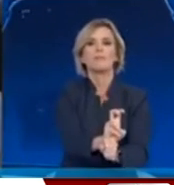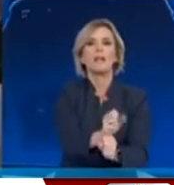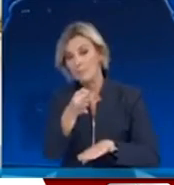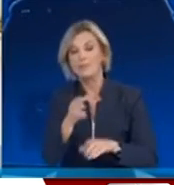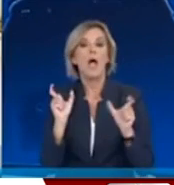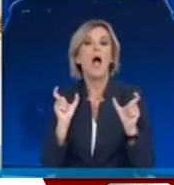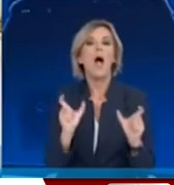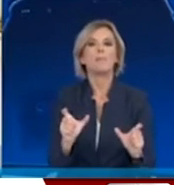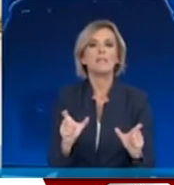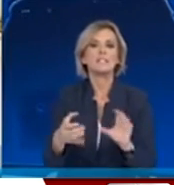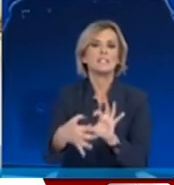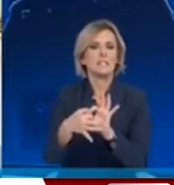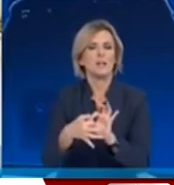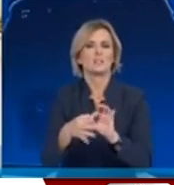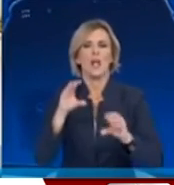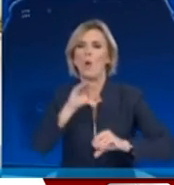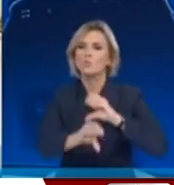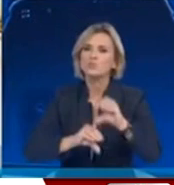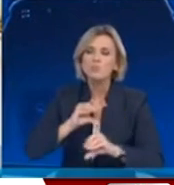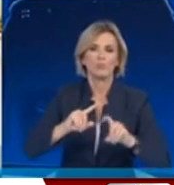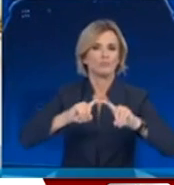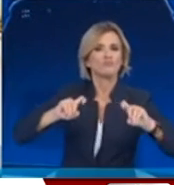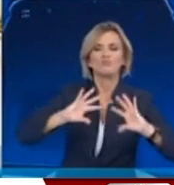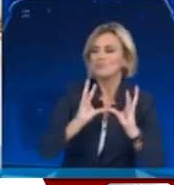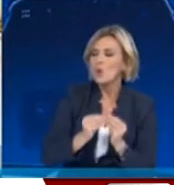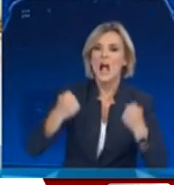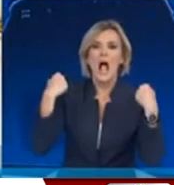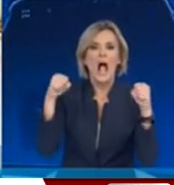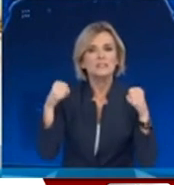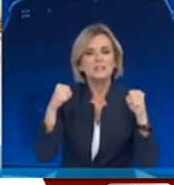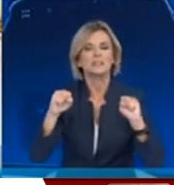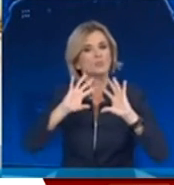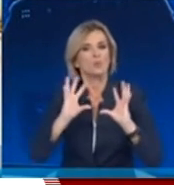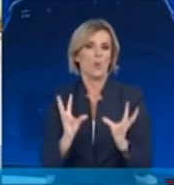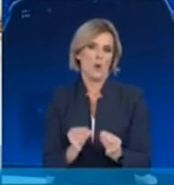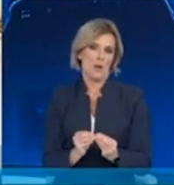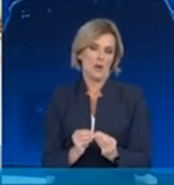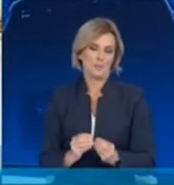συνάντηση στην 115 πτέρυγα μάχης, από όπου εξάλλου έγιναν και οι κοινές δηλώσεις.